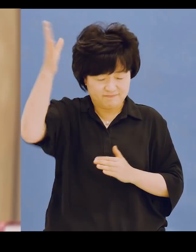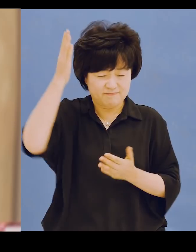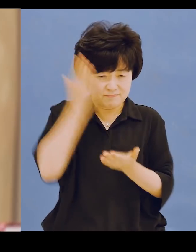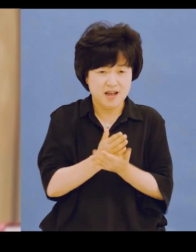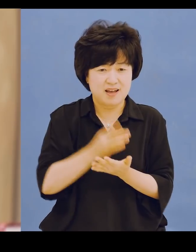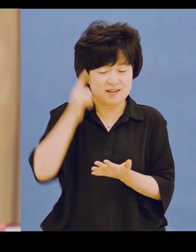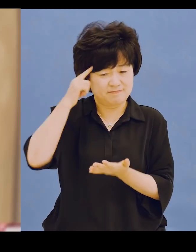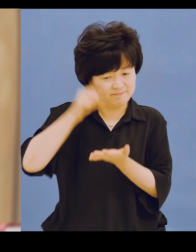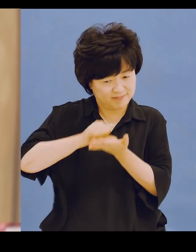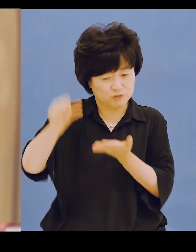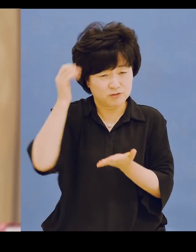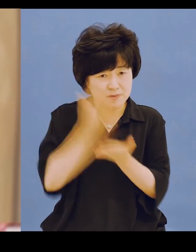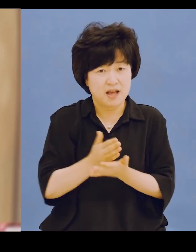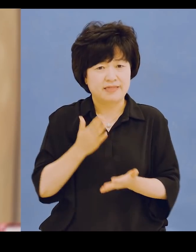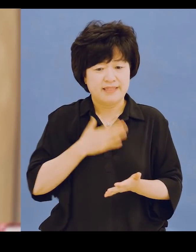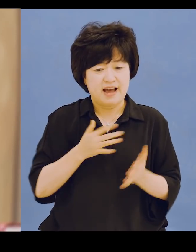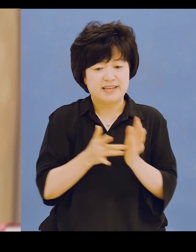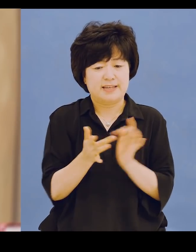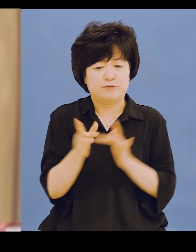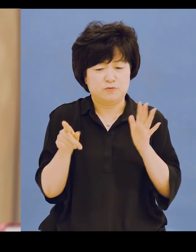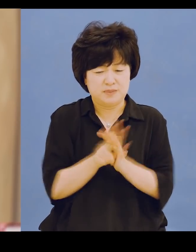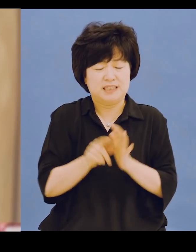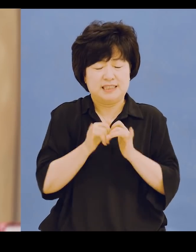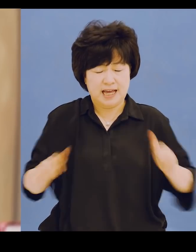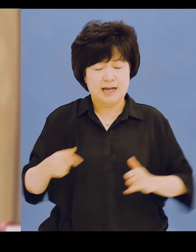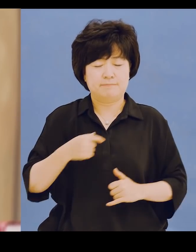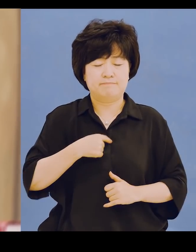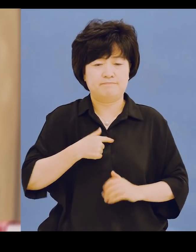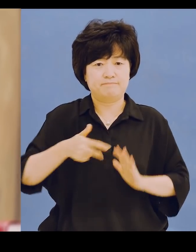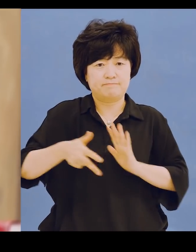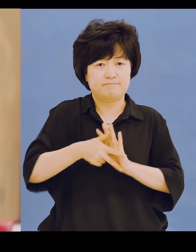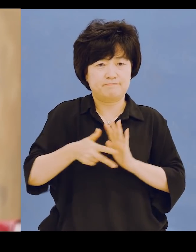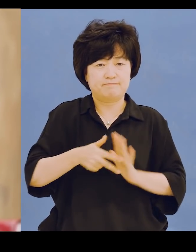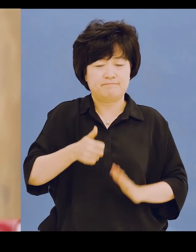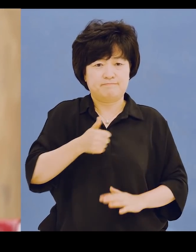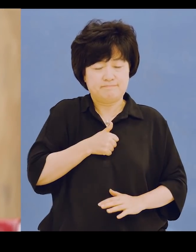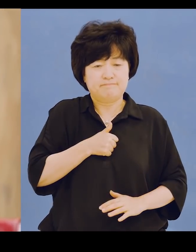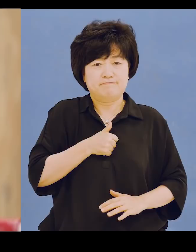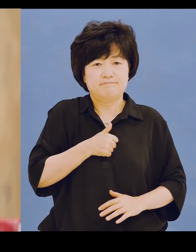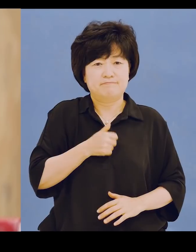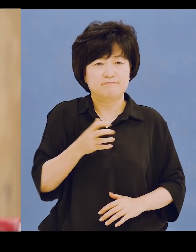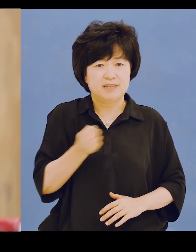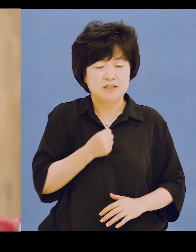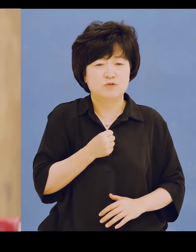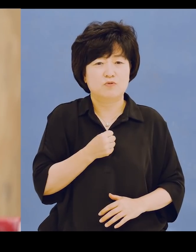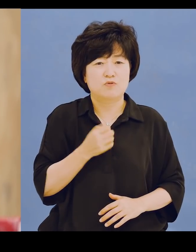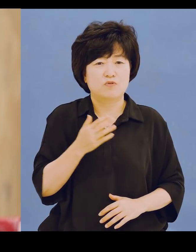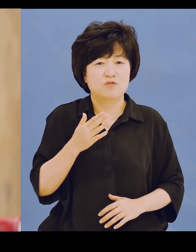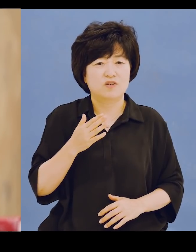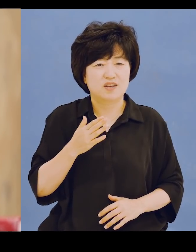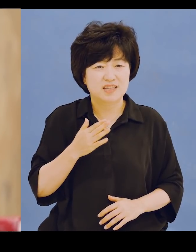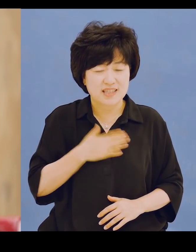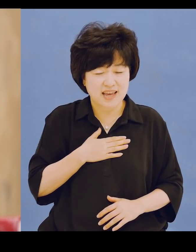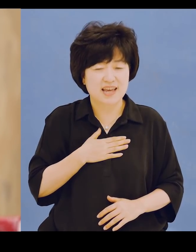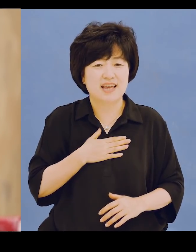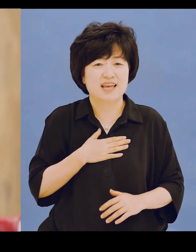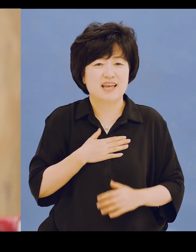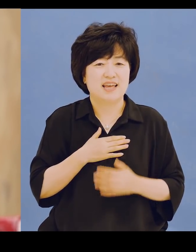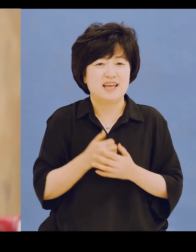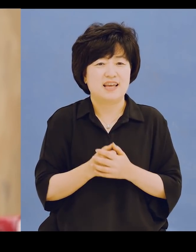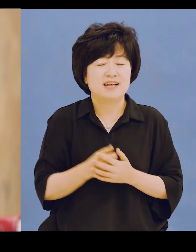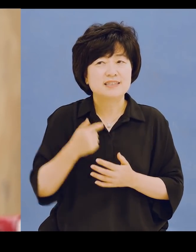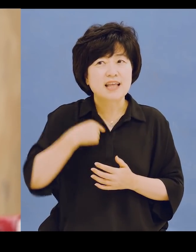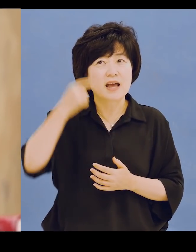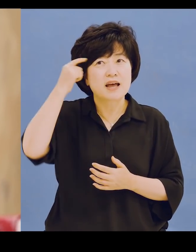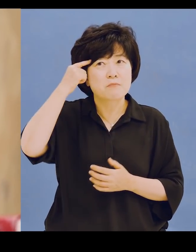우리에게 맡기신 놀라운 것이 있는데 내 자신을 찾아야 되지 않겠습니까? 네. 우리의 정체성과 나의